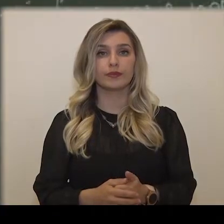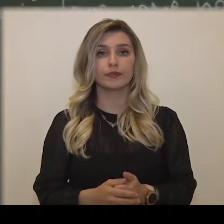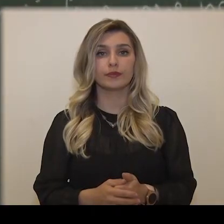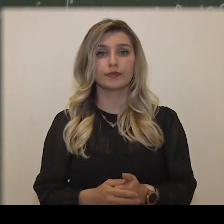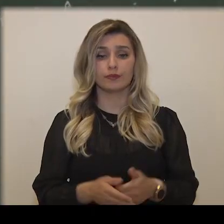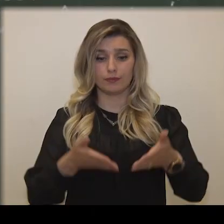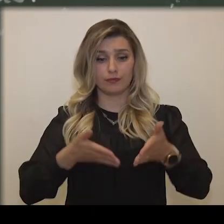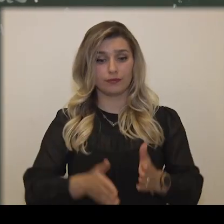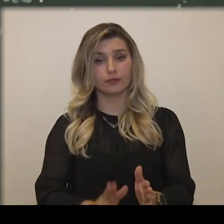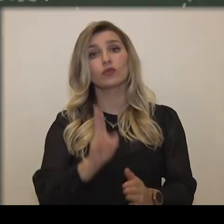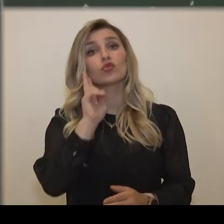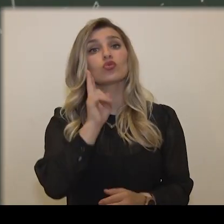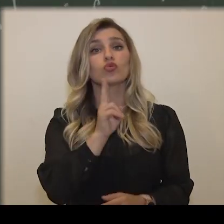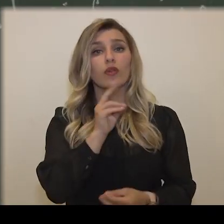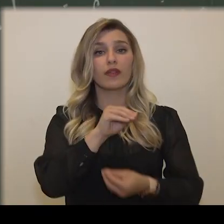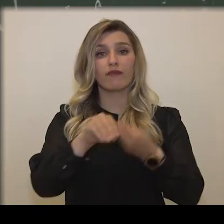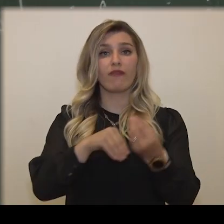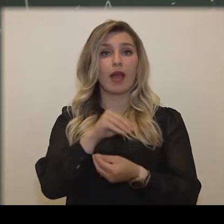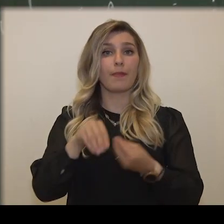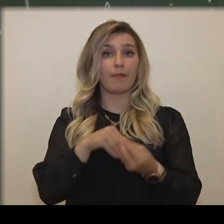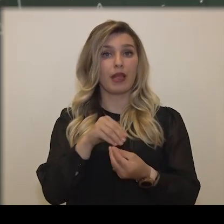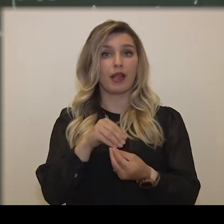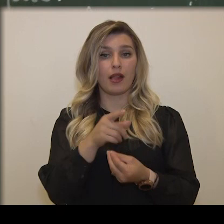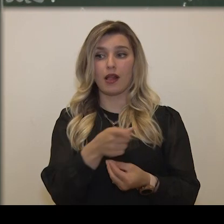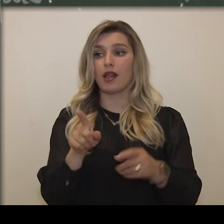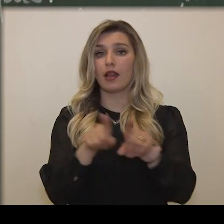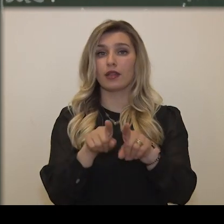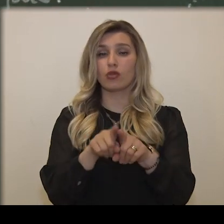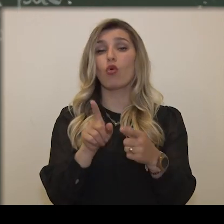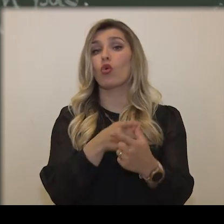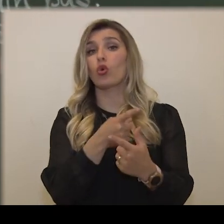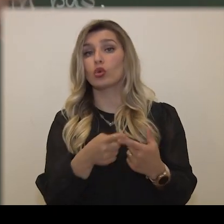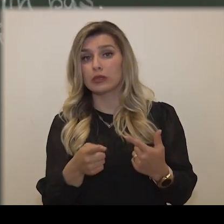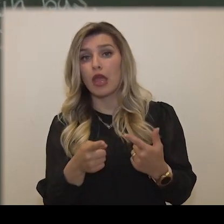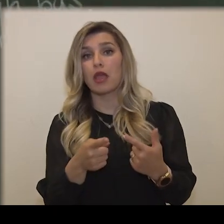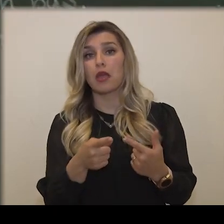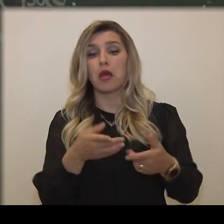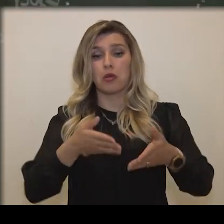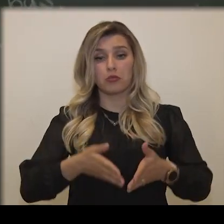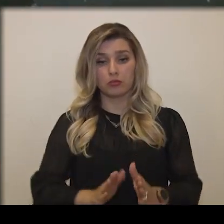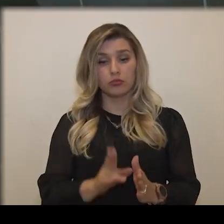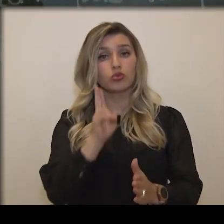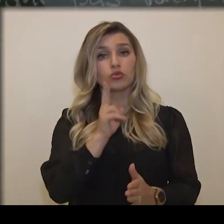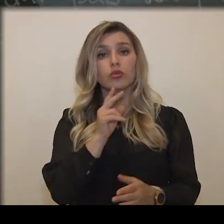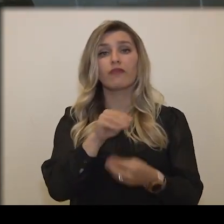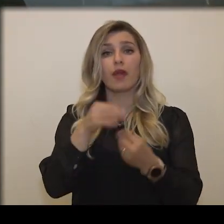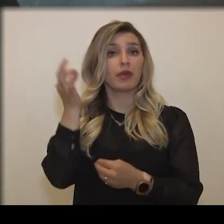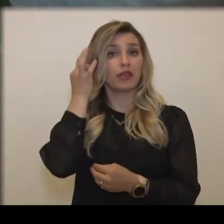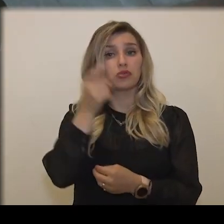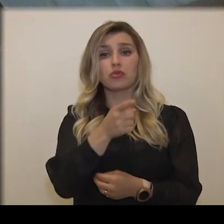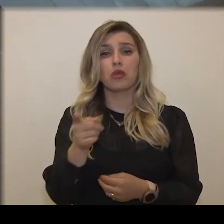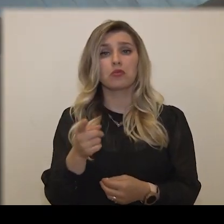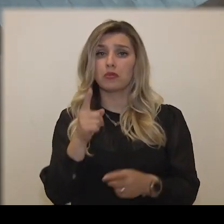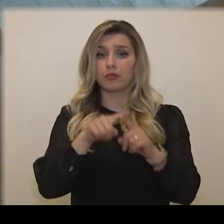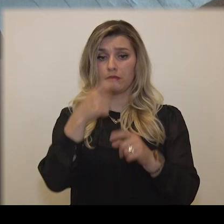Të lindësh i shurdhër në një familje të tillë, ose edhe në një familje që s'ka probleme me dëgjimin, nuk të bën